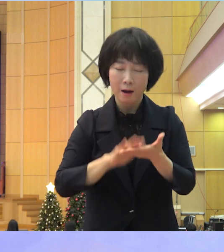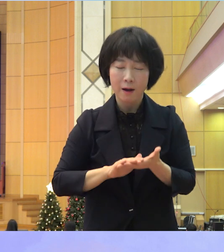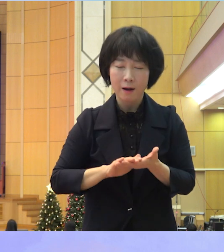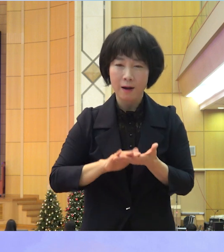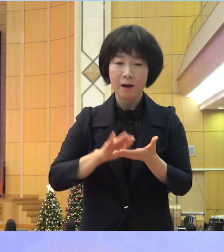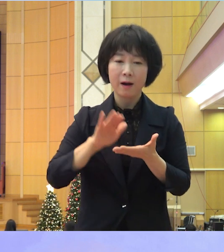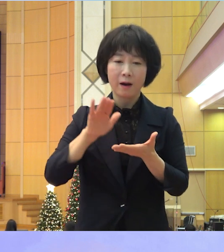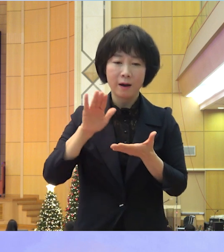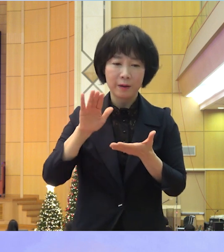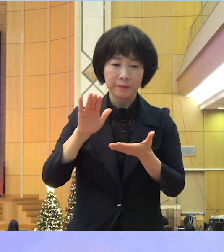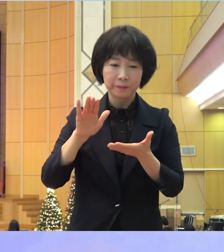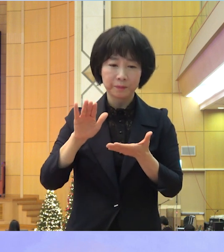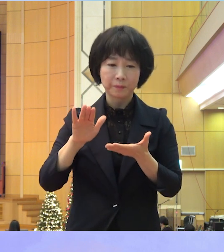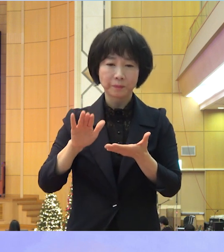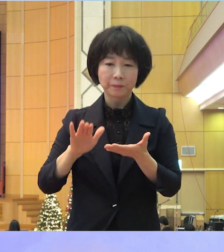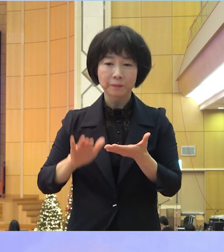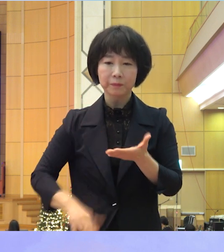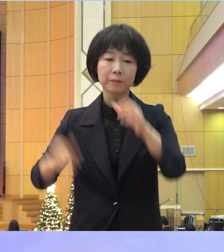옵니다.